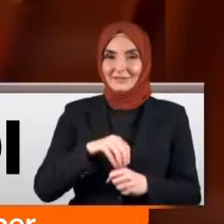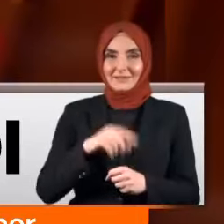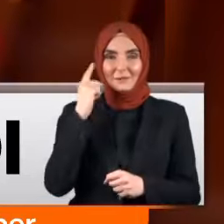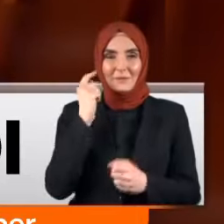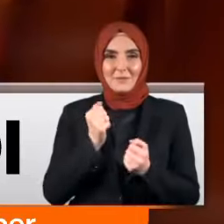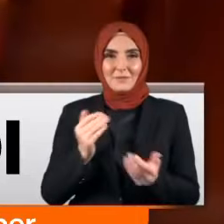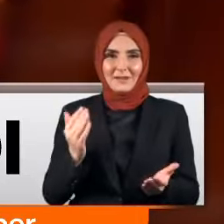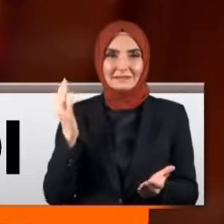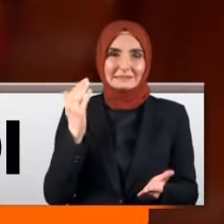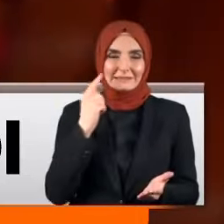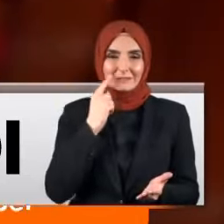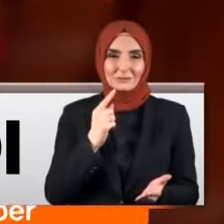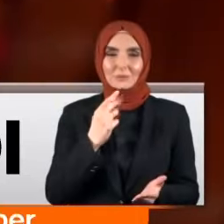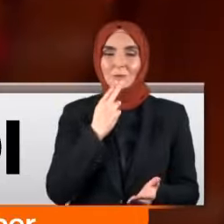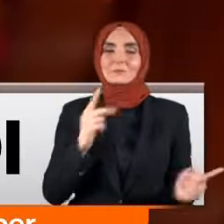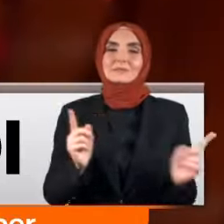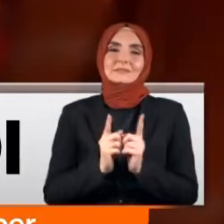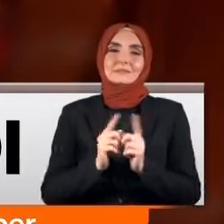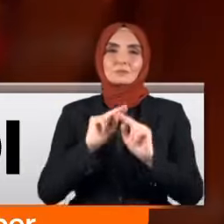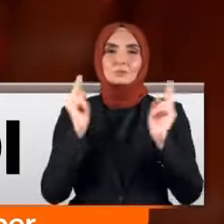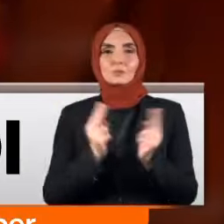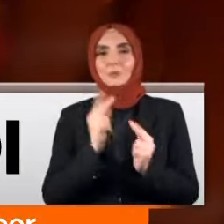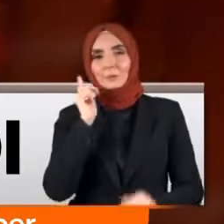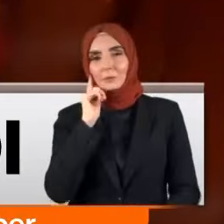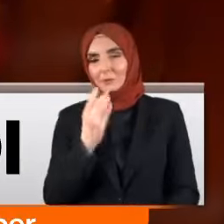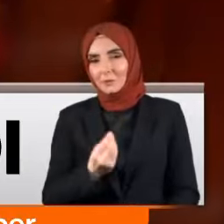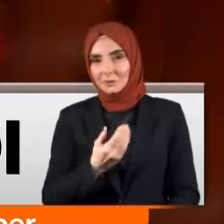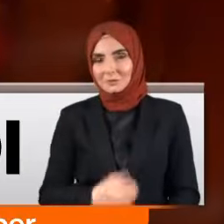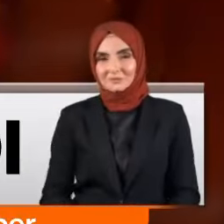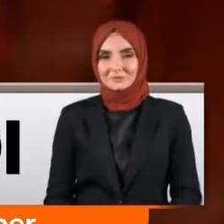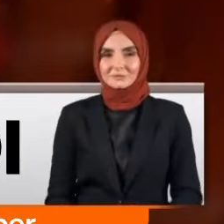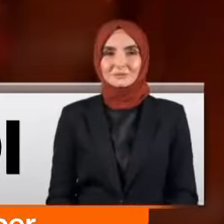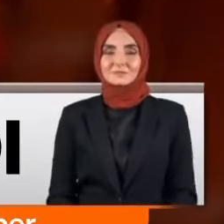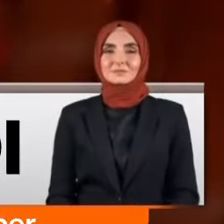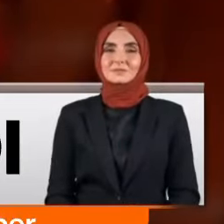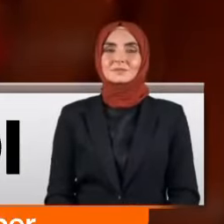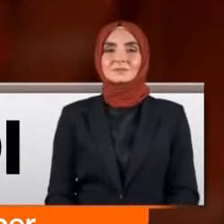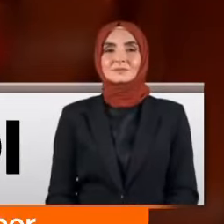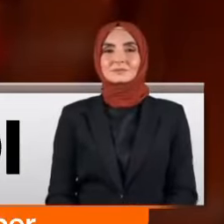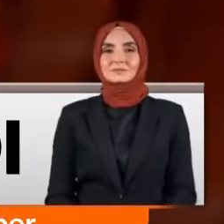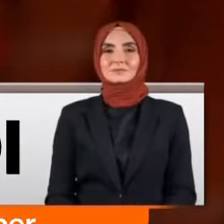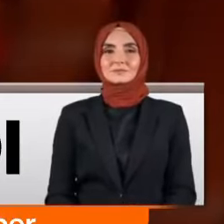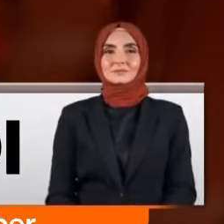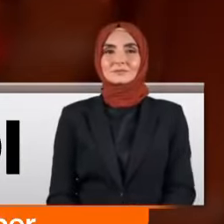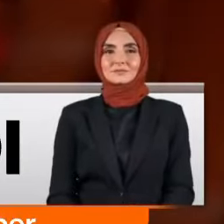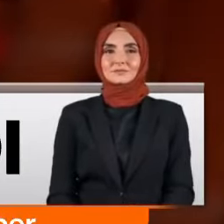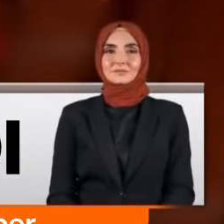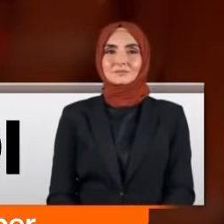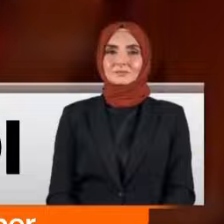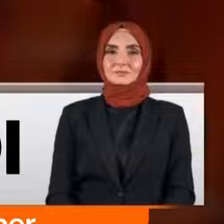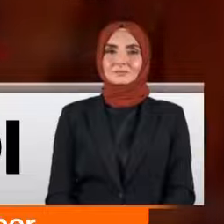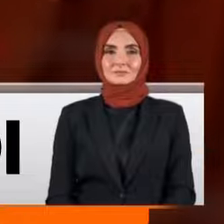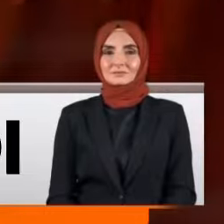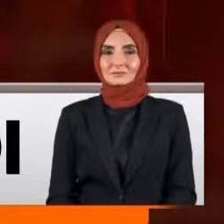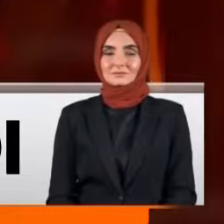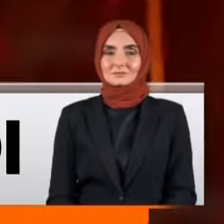ve tüm dünyada manşete çıktı. Family is maybe watching. I'm not sure. I'm going to have a panic attack and I'm going to leave.